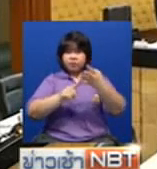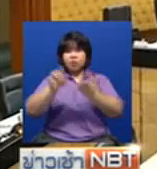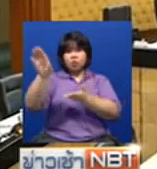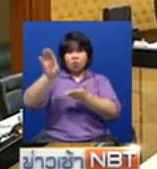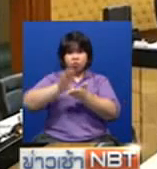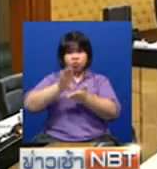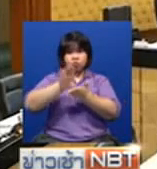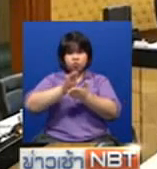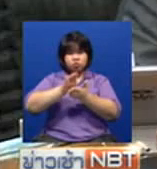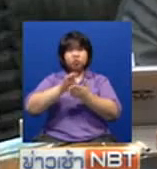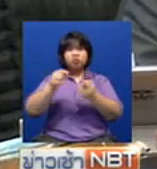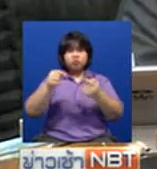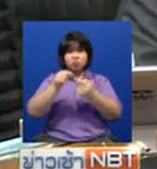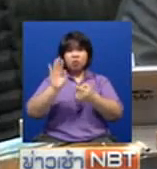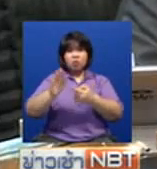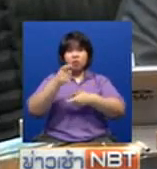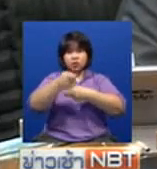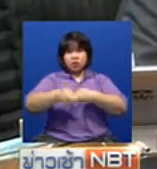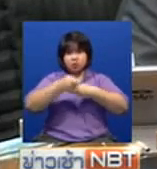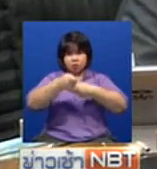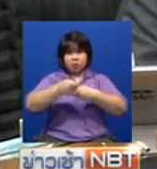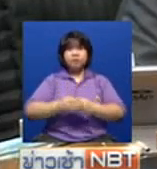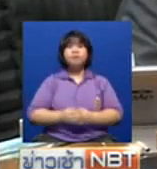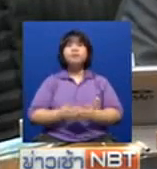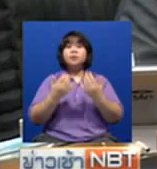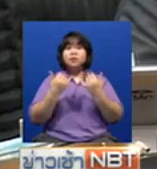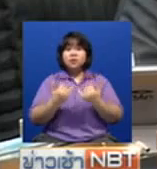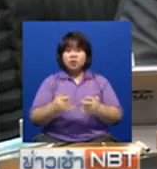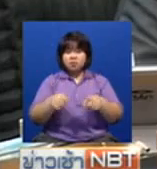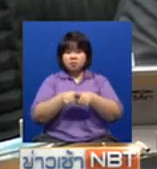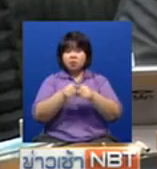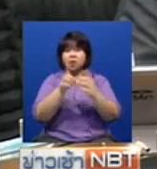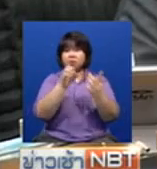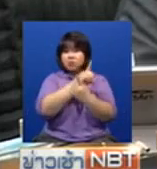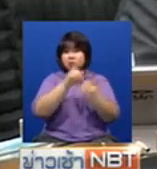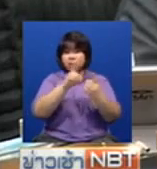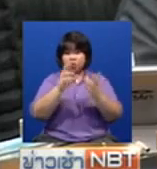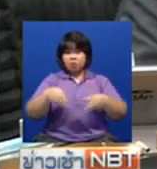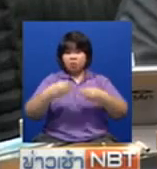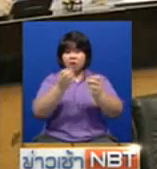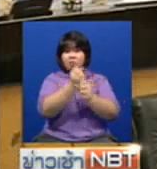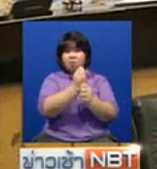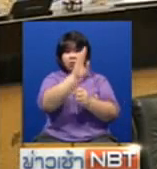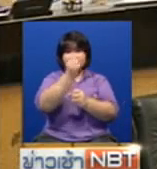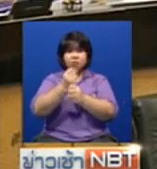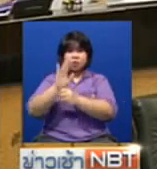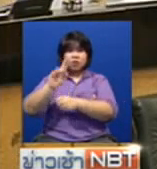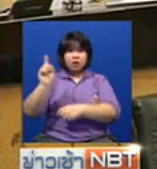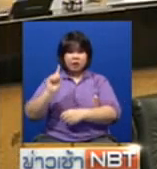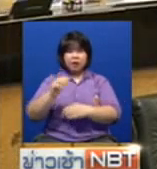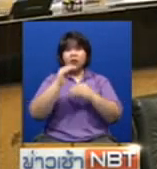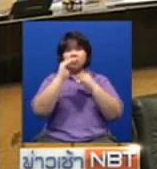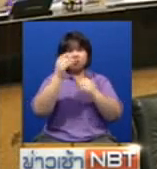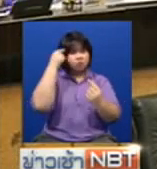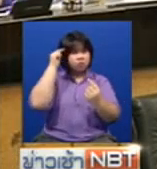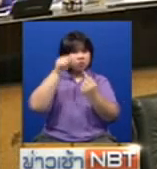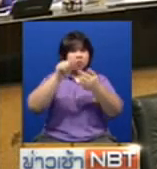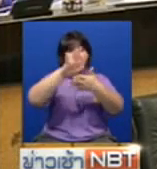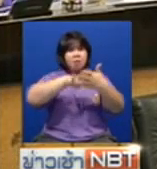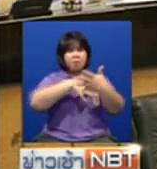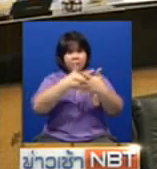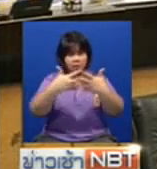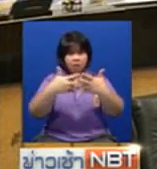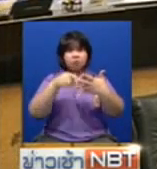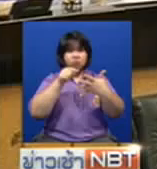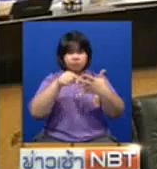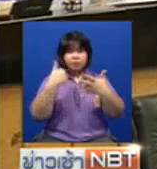ุนการบริหารความเสี่ยงของเกษตกรส่นการสรางสังคมผู้ประกอบการต้มีการกำหนดยุธษาตการพัฒนาผประก